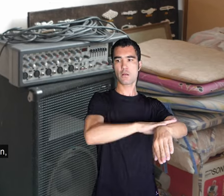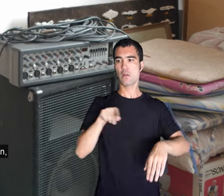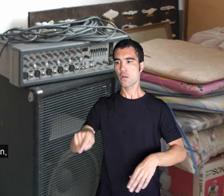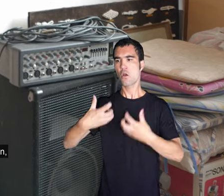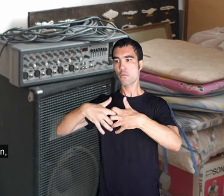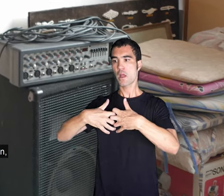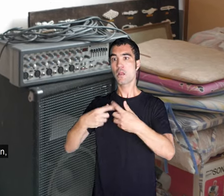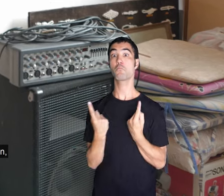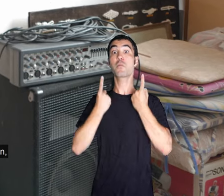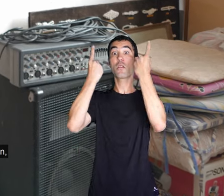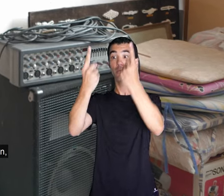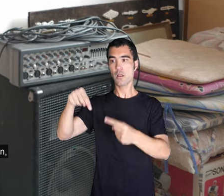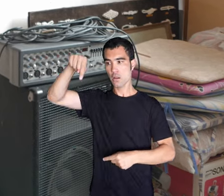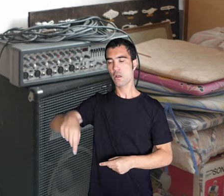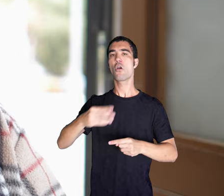maquinilla que varen posar.